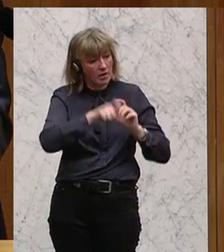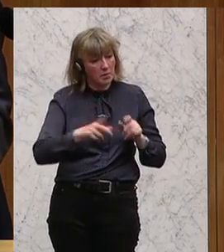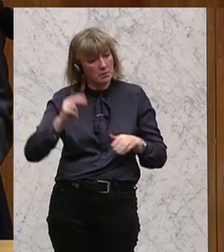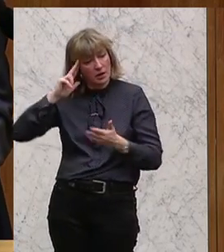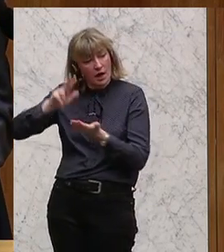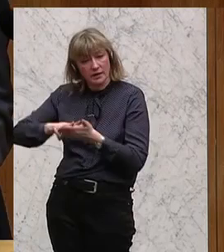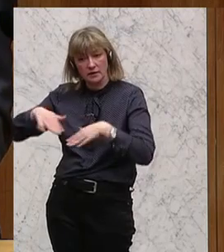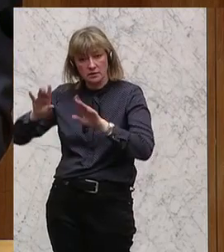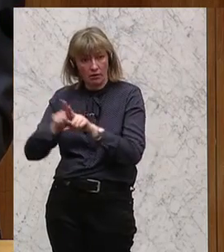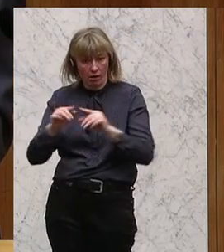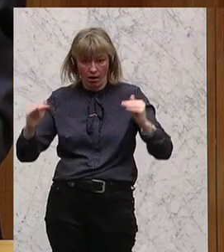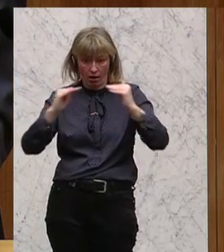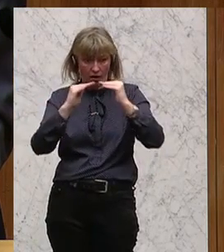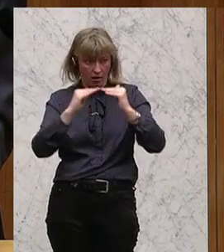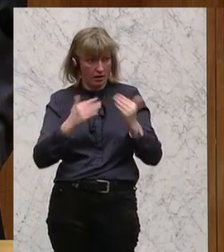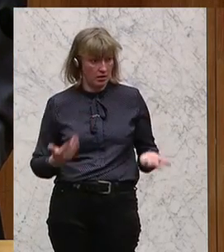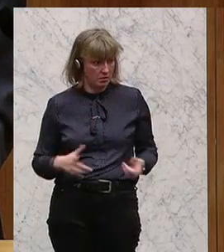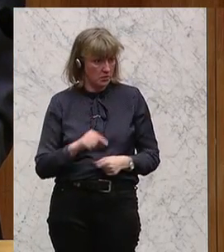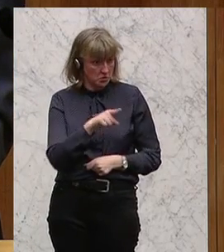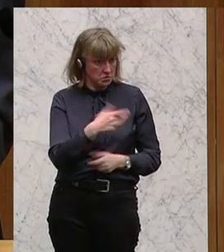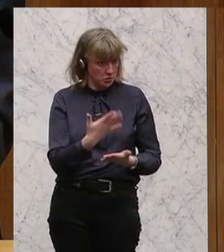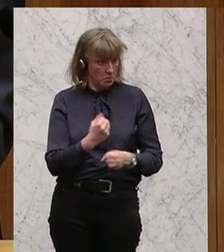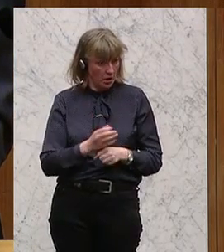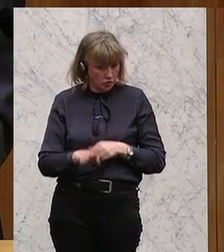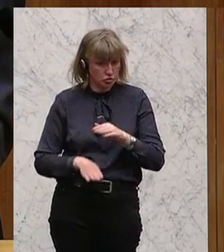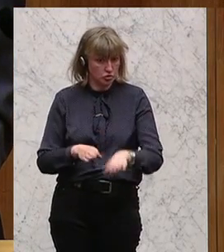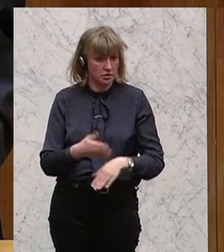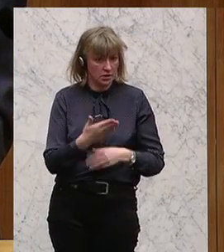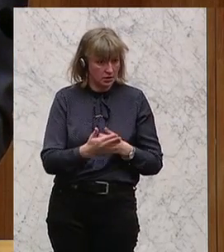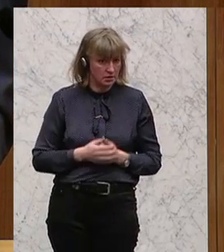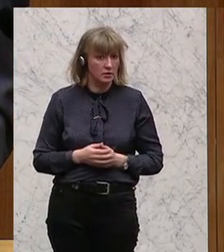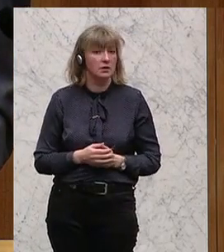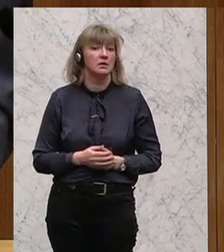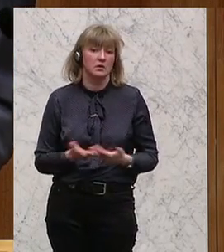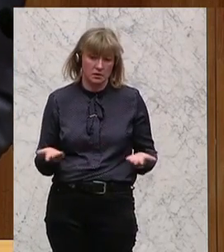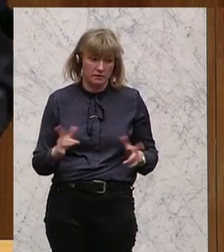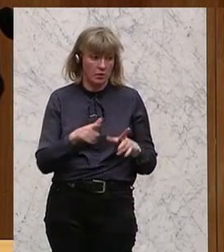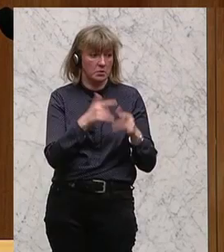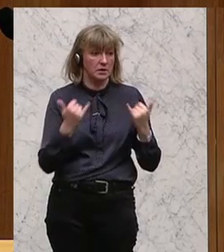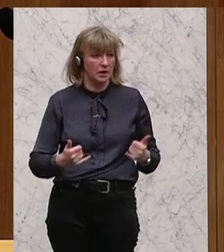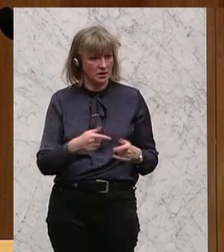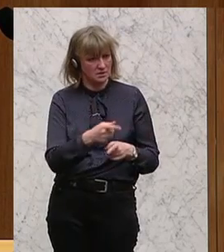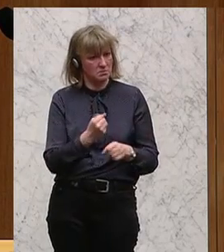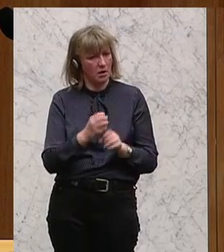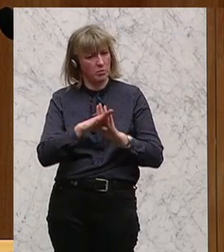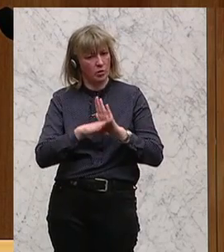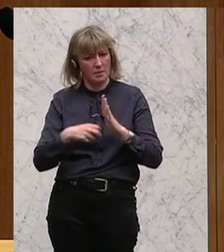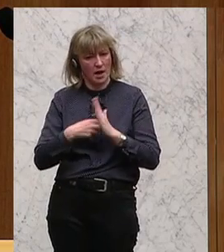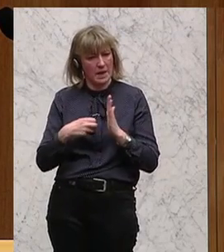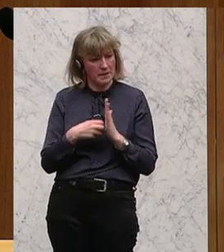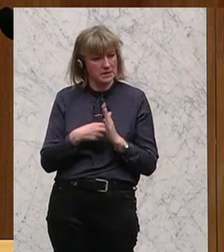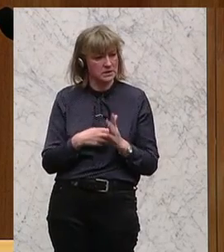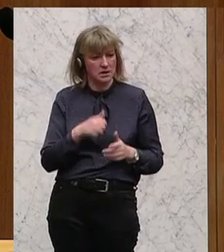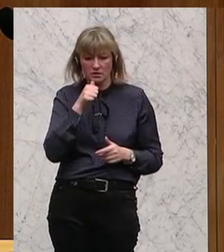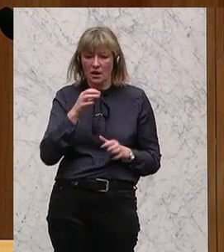anerkannten Asylanten gleich. Das ist jetzt der nächste Schritt, den Sie hier in diesem Bereich setzen. Denn jetzt machen Sie diese Programme des AMS nicht